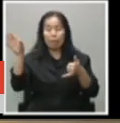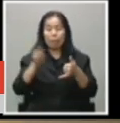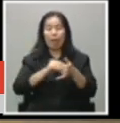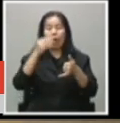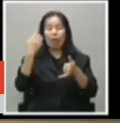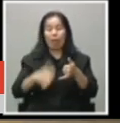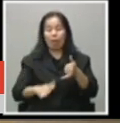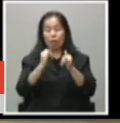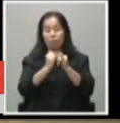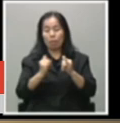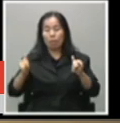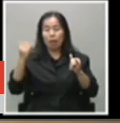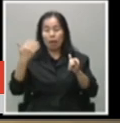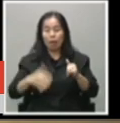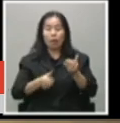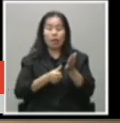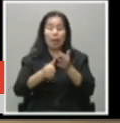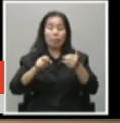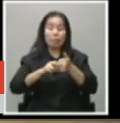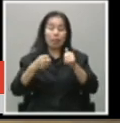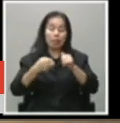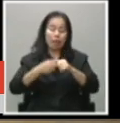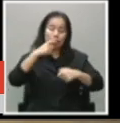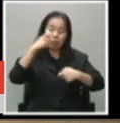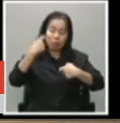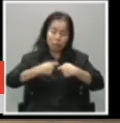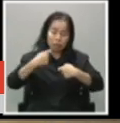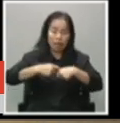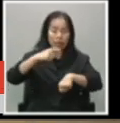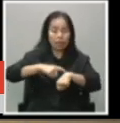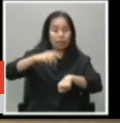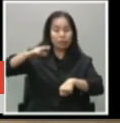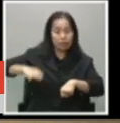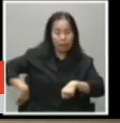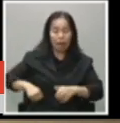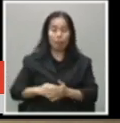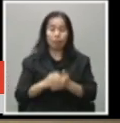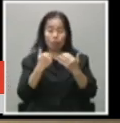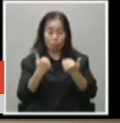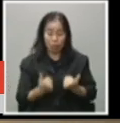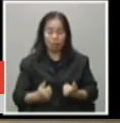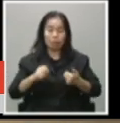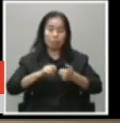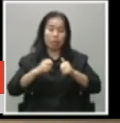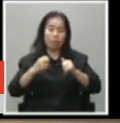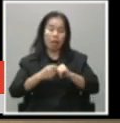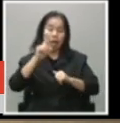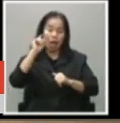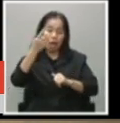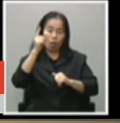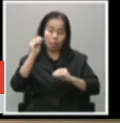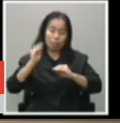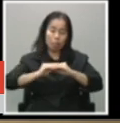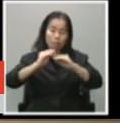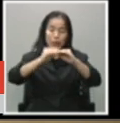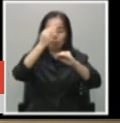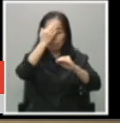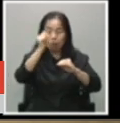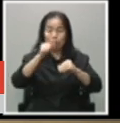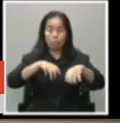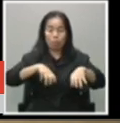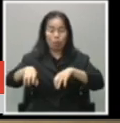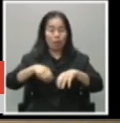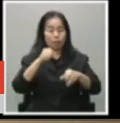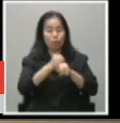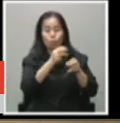ายคนแล้วทำให้การแก้ปัญหานั้นเป็นไปด้วยความล่าช้าแล้ววันนี้ปัญหาก็ยิ่งเพิ่มพูนมากขึ้นเพราะการบริหารงานที่ผิ